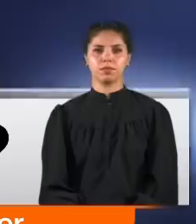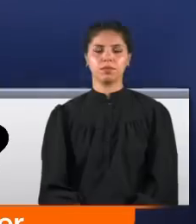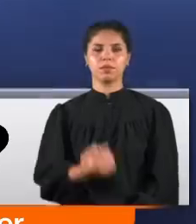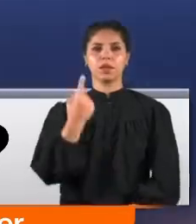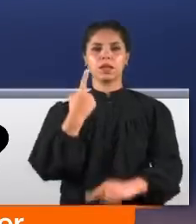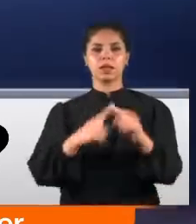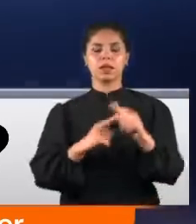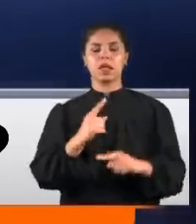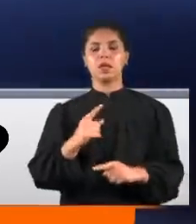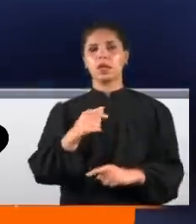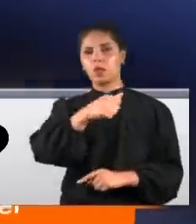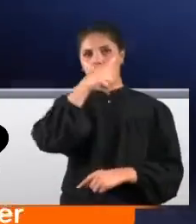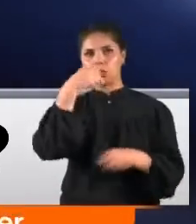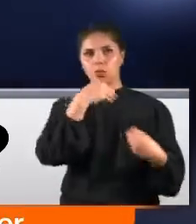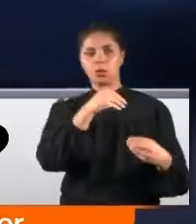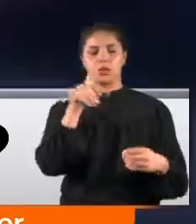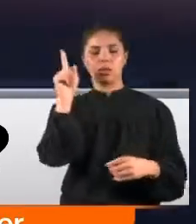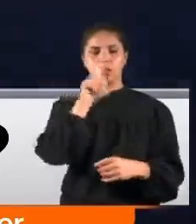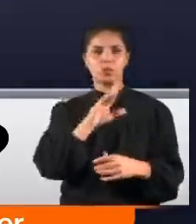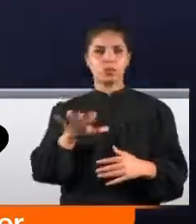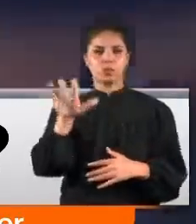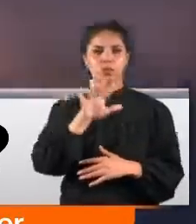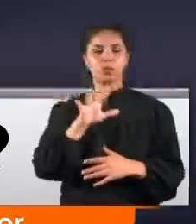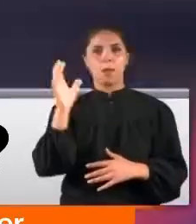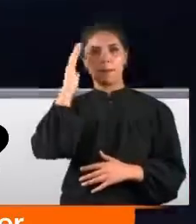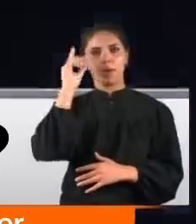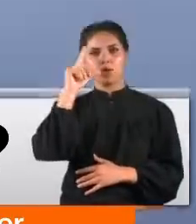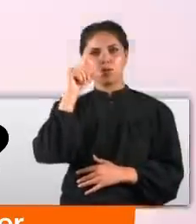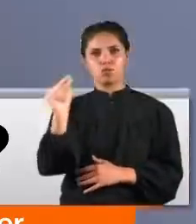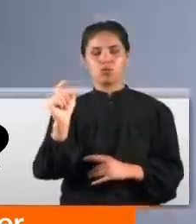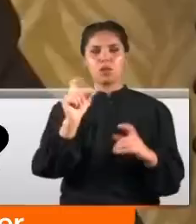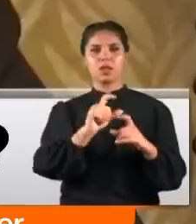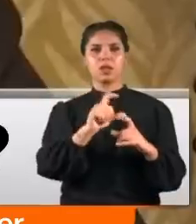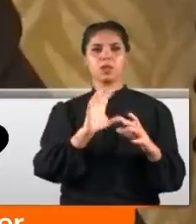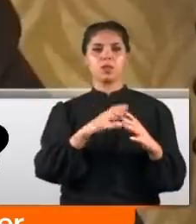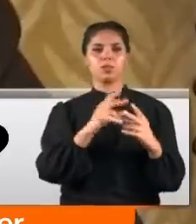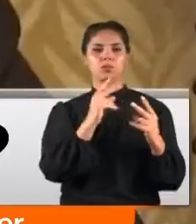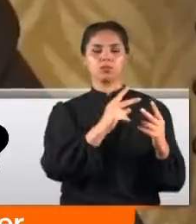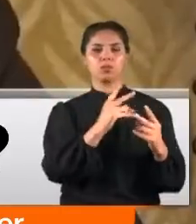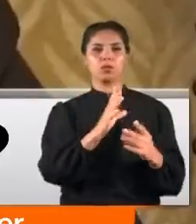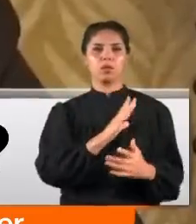Siyaset kartel ilişkilerini deşifre ettiği gerekçesiyle baş şüpheli Sinaloa karteli.